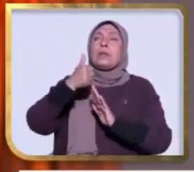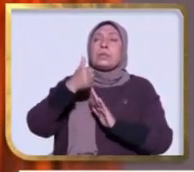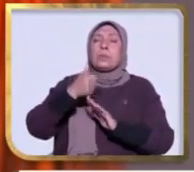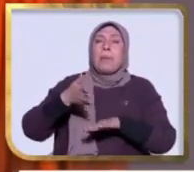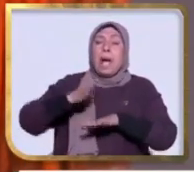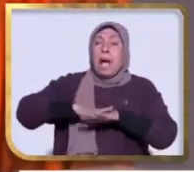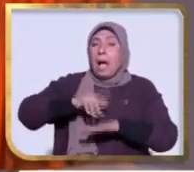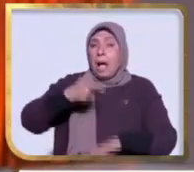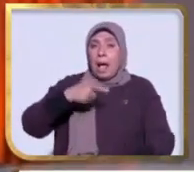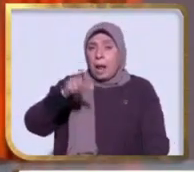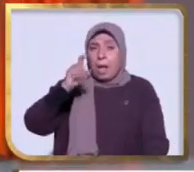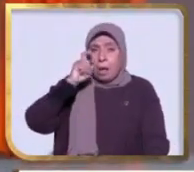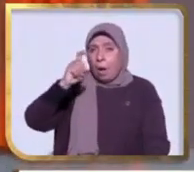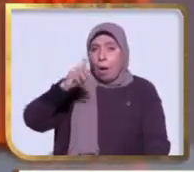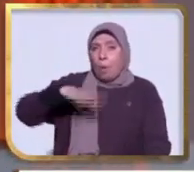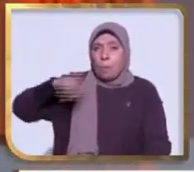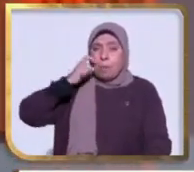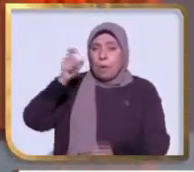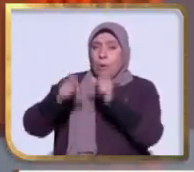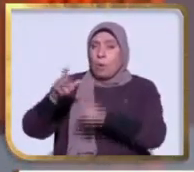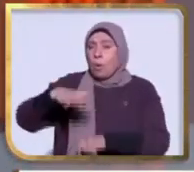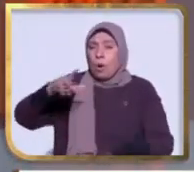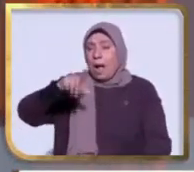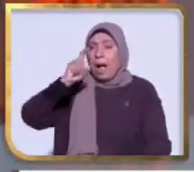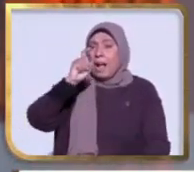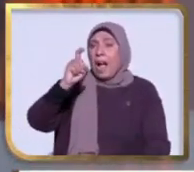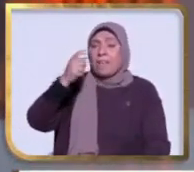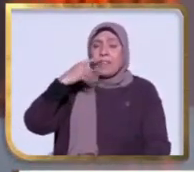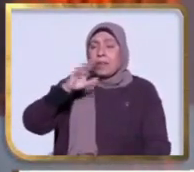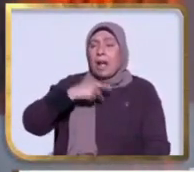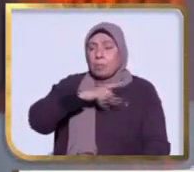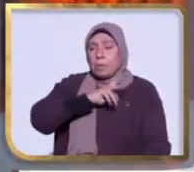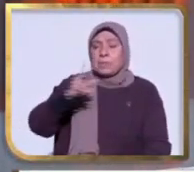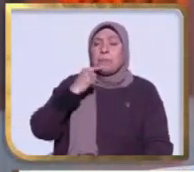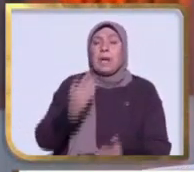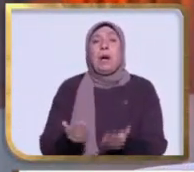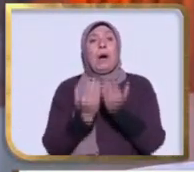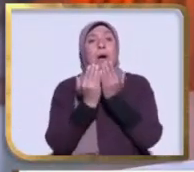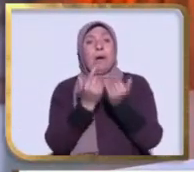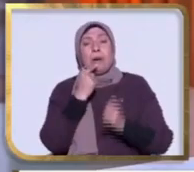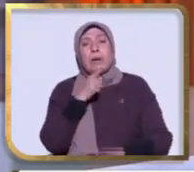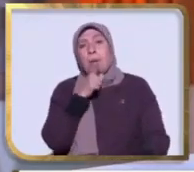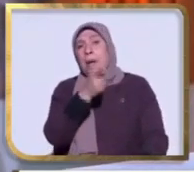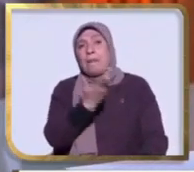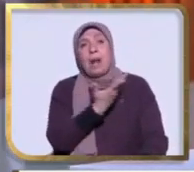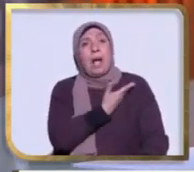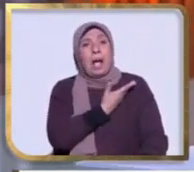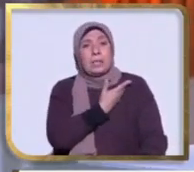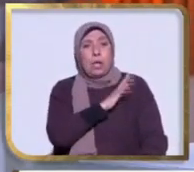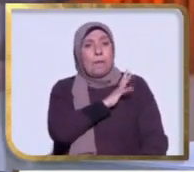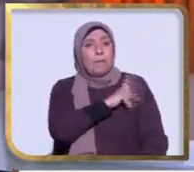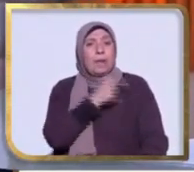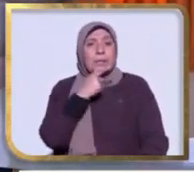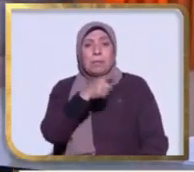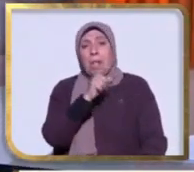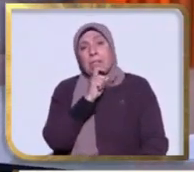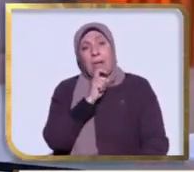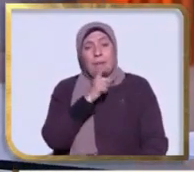القوم الكافرين. اللهم اجعل لإخواننا المستضعفين في غزة وفلسطين